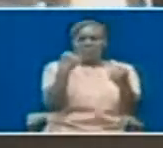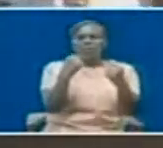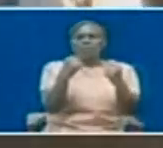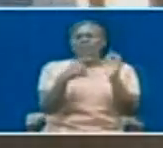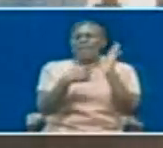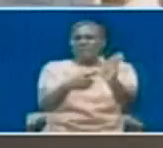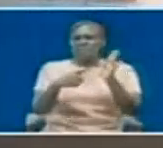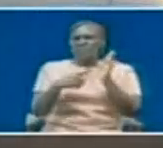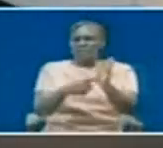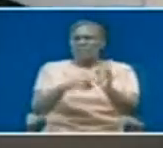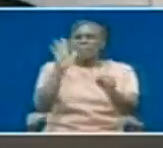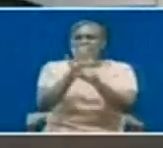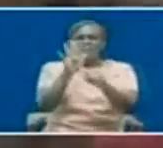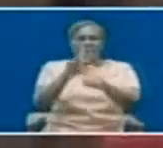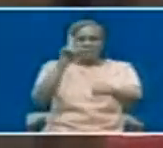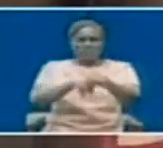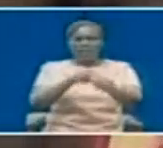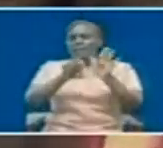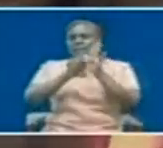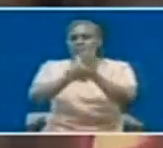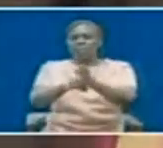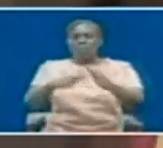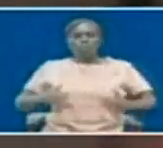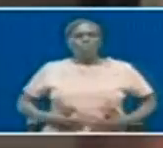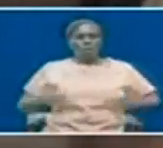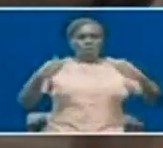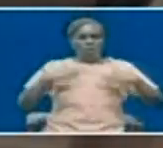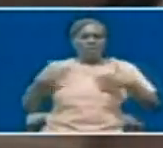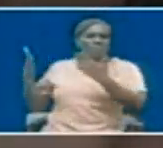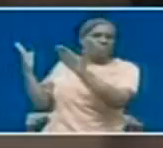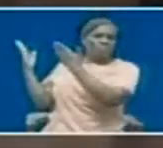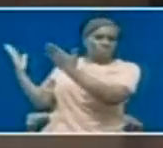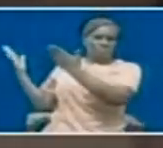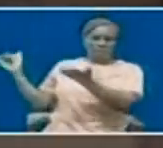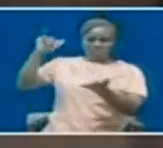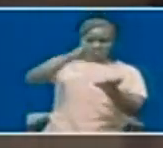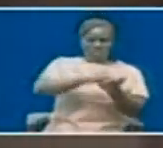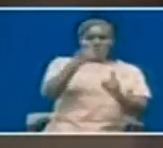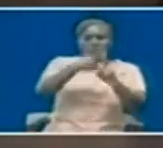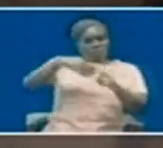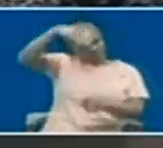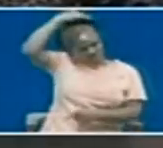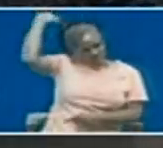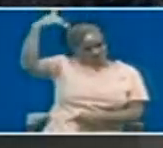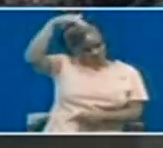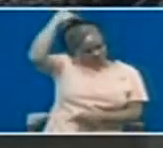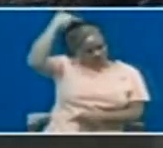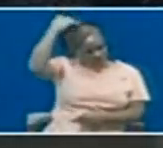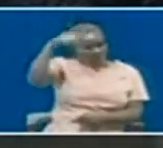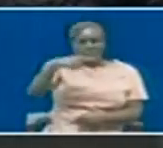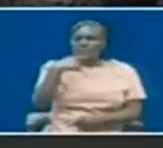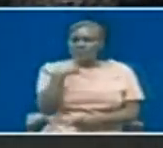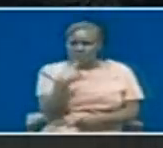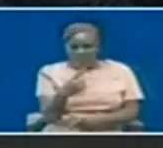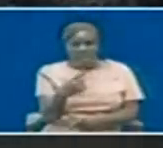tukiviangazia mara si moja. Mfano ni maiti ya miaka miwili iliyoletwa hivi majuzi nchini kutoka Saudia. Ila wasemao